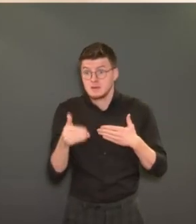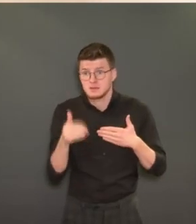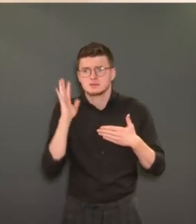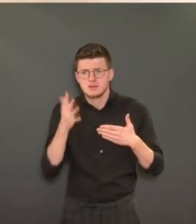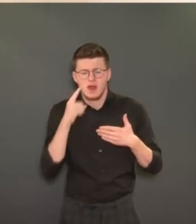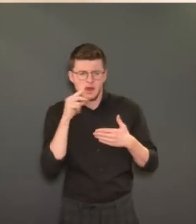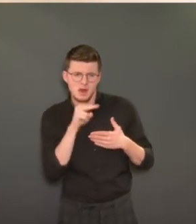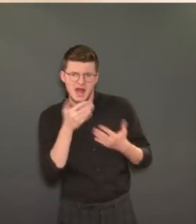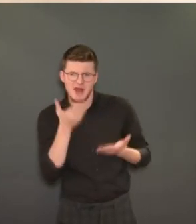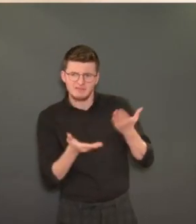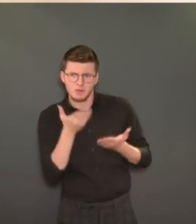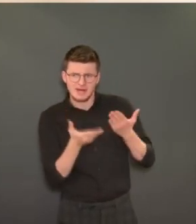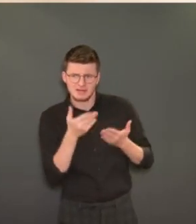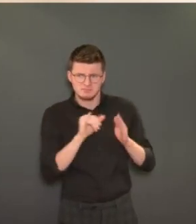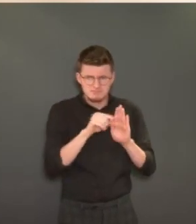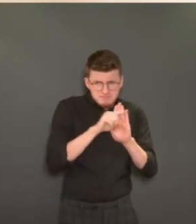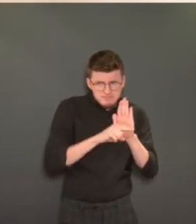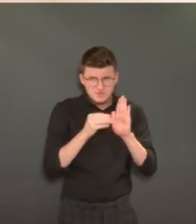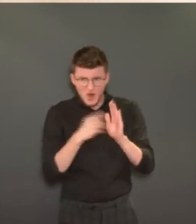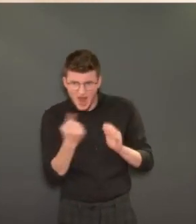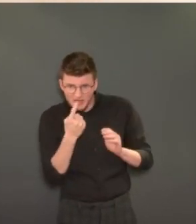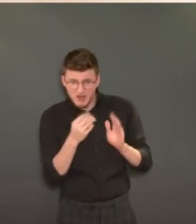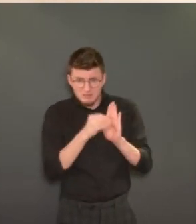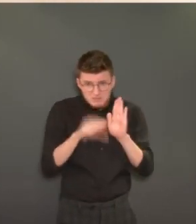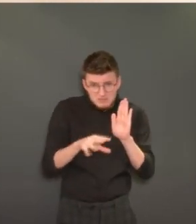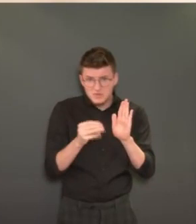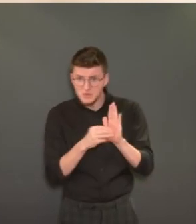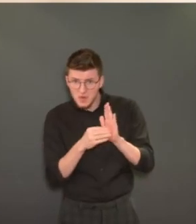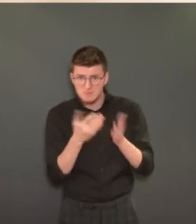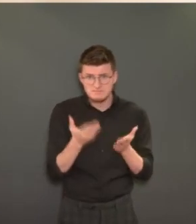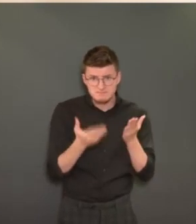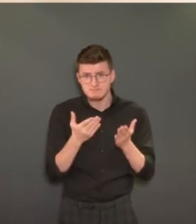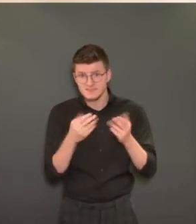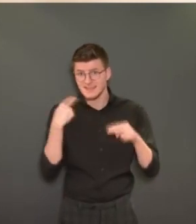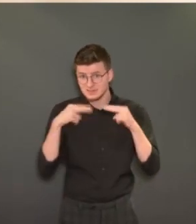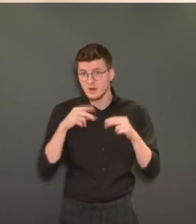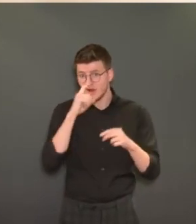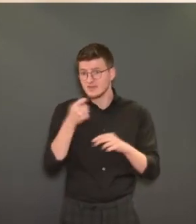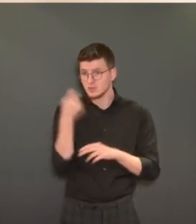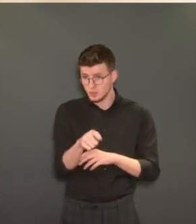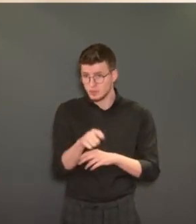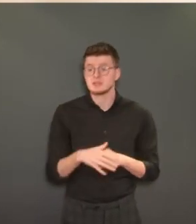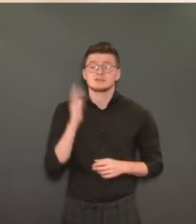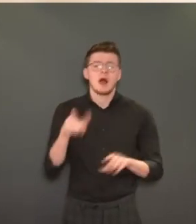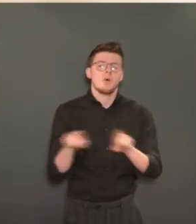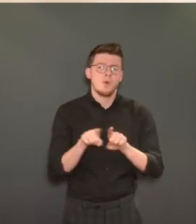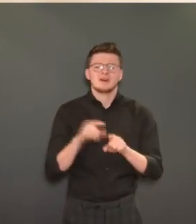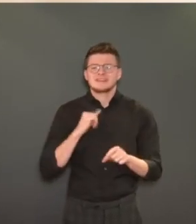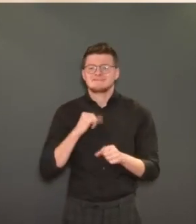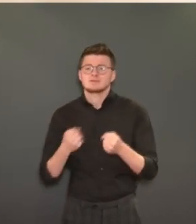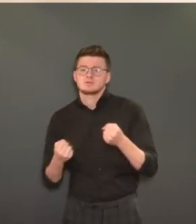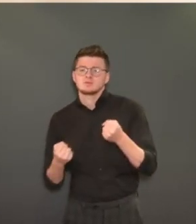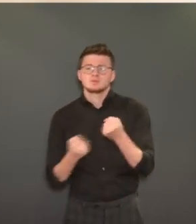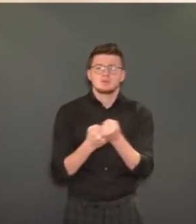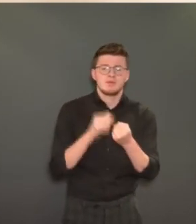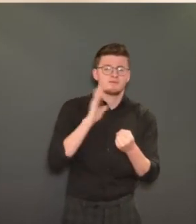jours pour voir si à ce moment-là, la mesure doit rester de mise. En plus de cela, on va prévoir